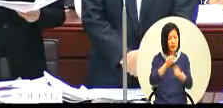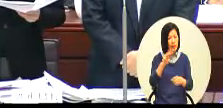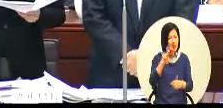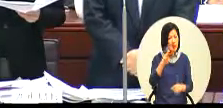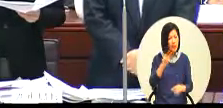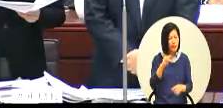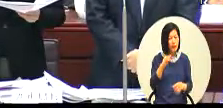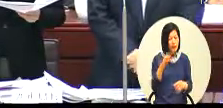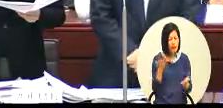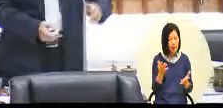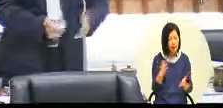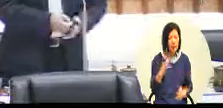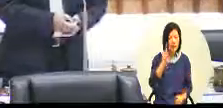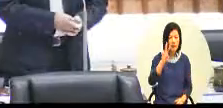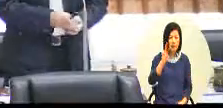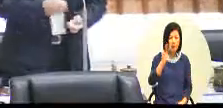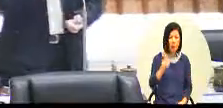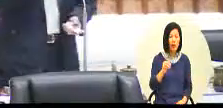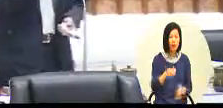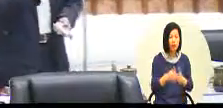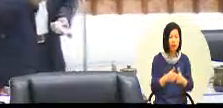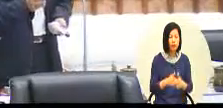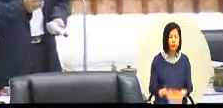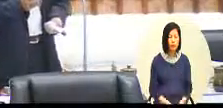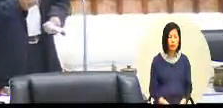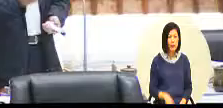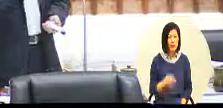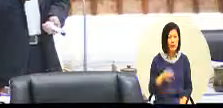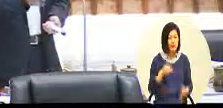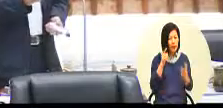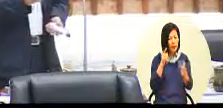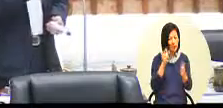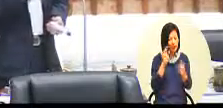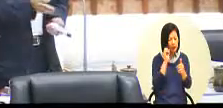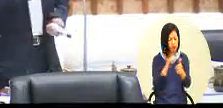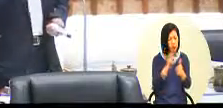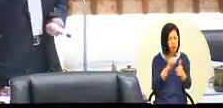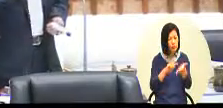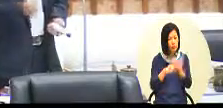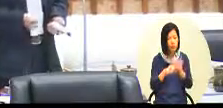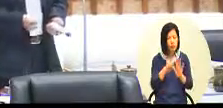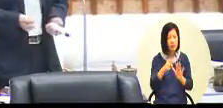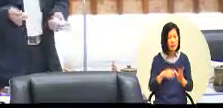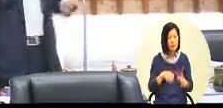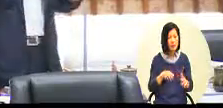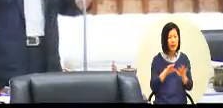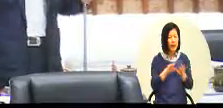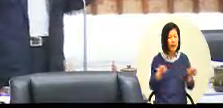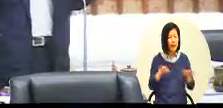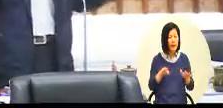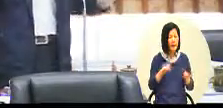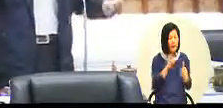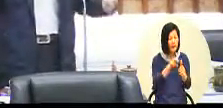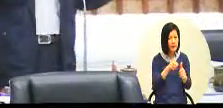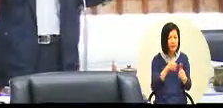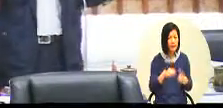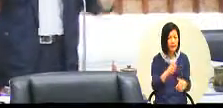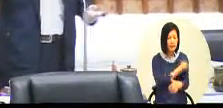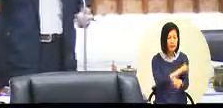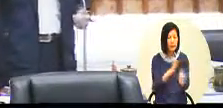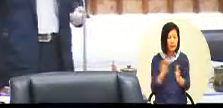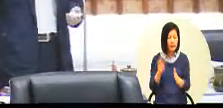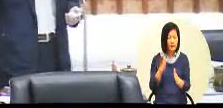的一个需要。 所以说在这上面来讲的话，我刚刚凸显出来这个安养的机构跟护理之家，我们高雄市